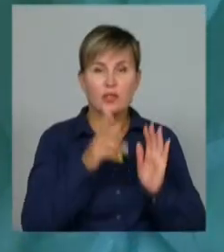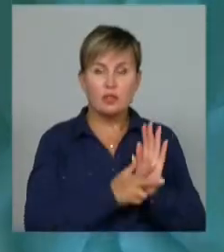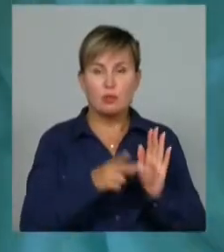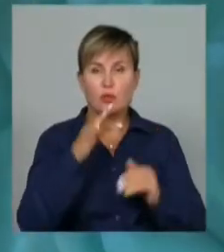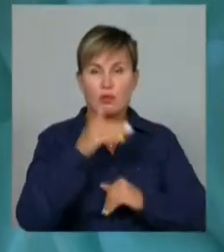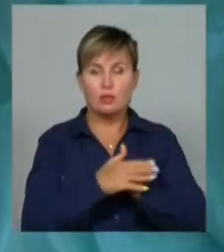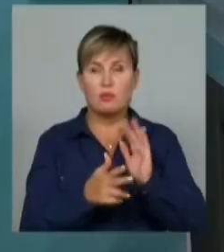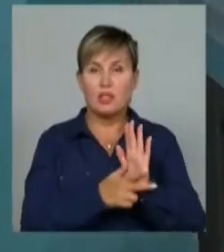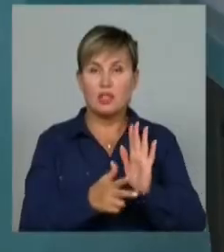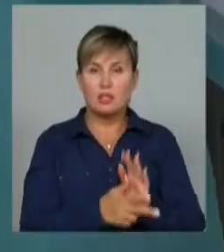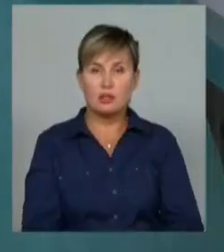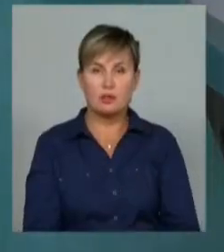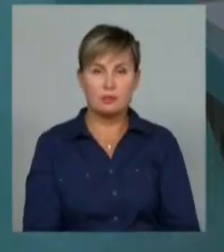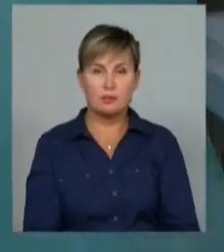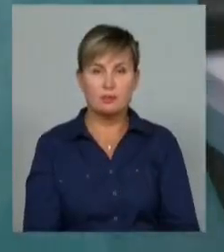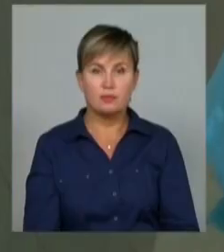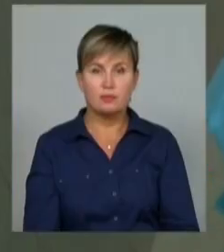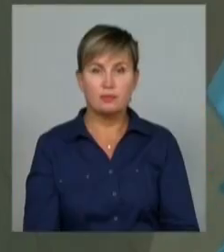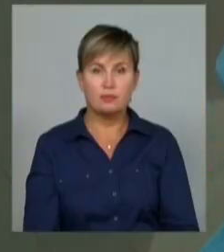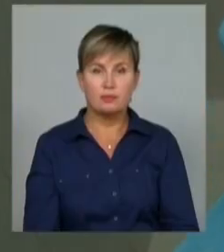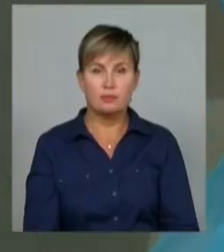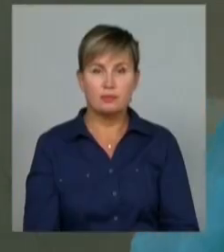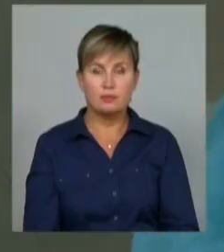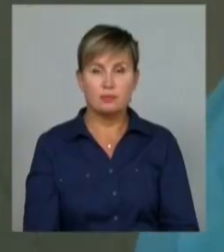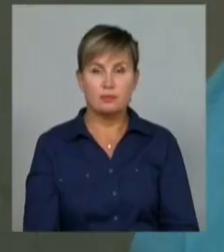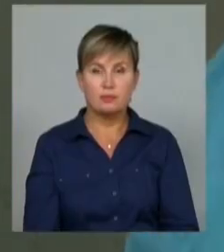8 вечера линара сабитова раз шедшую королев телеканалам от и